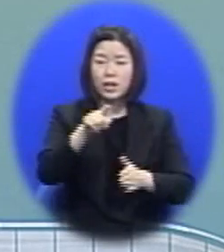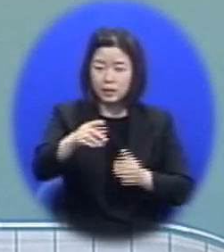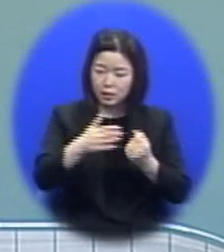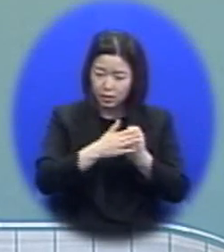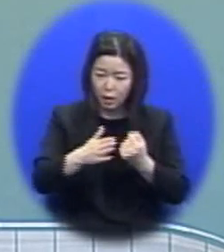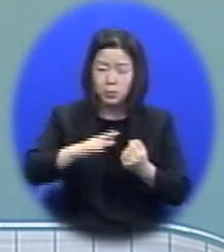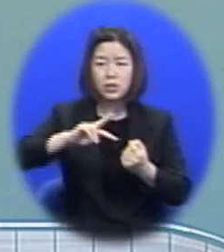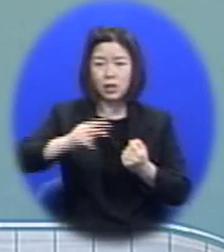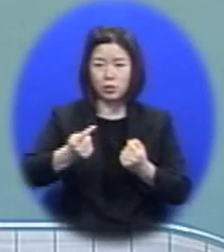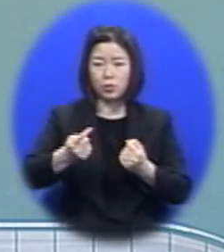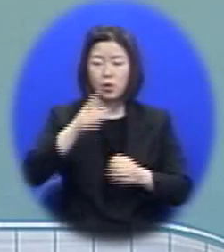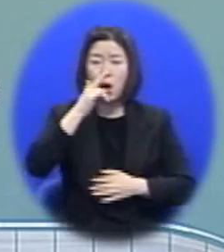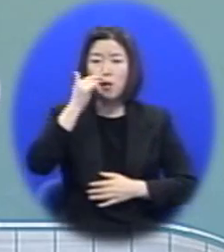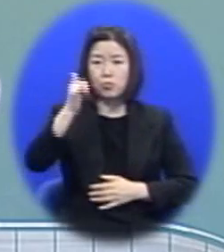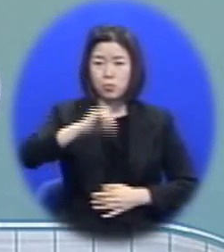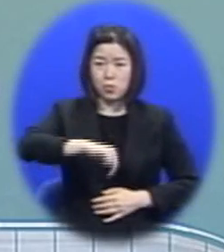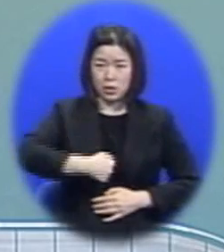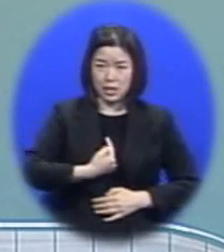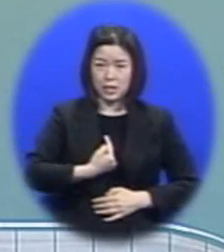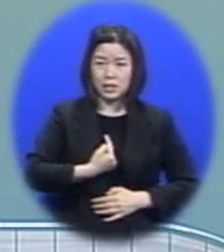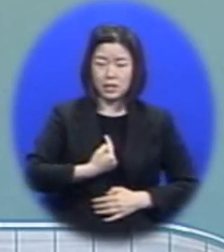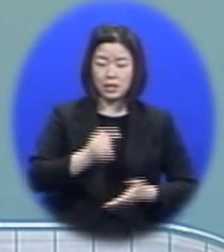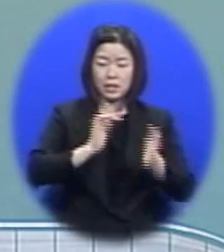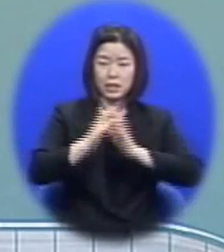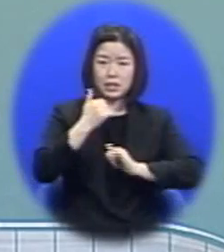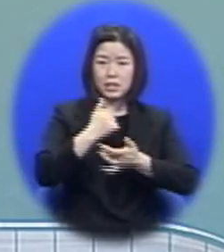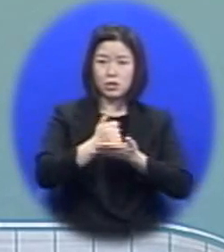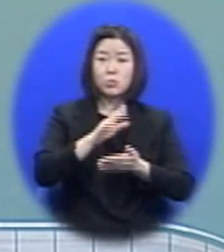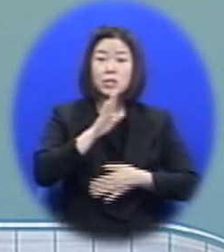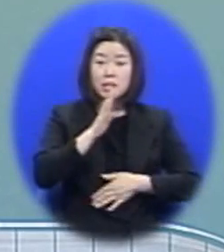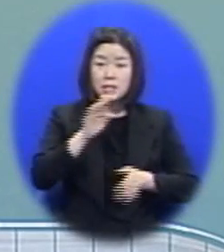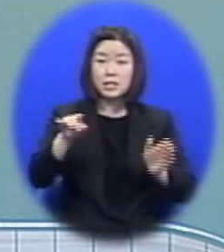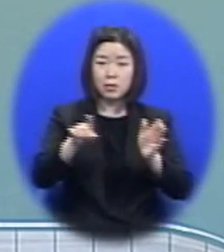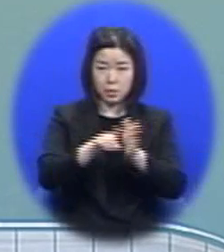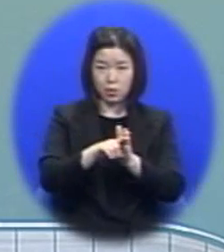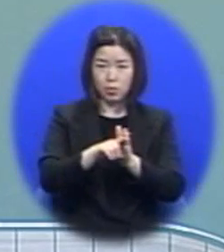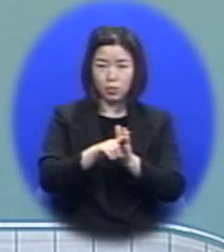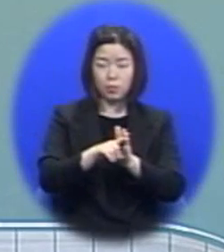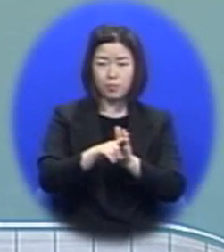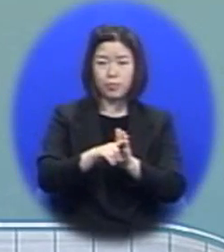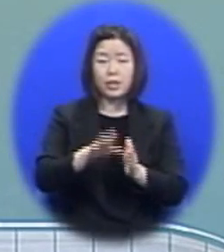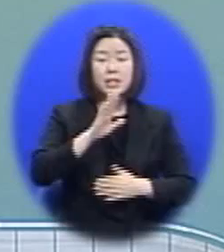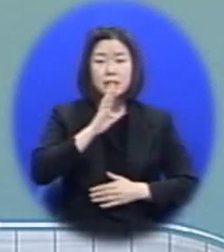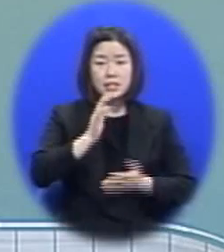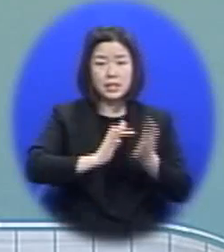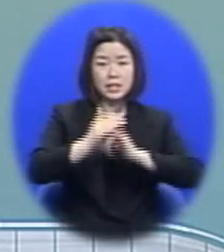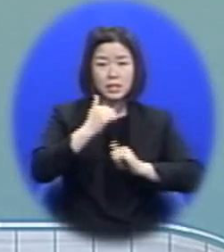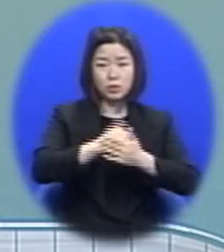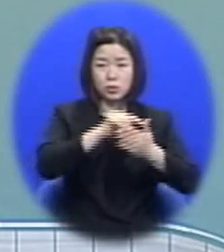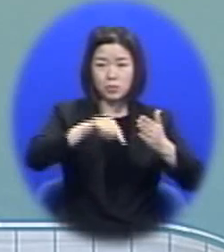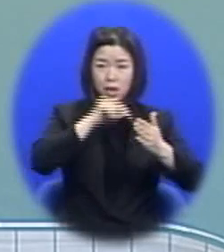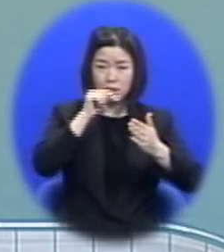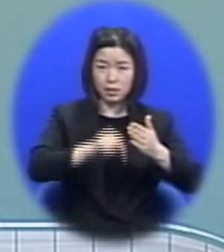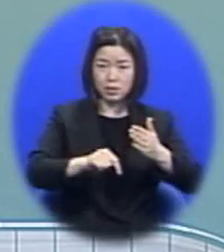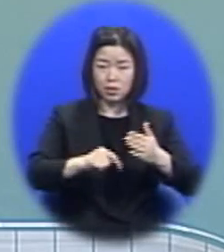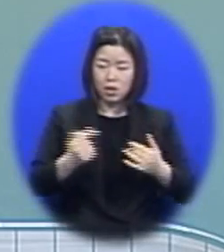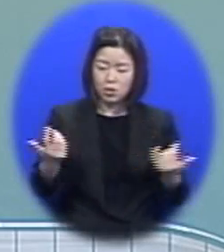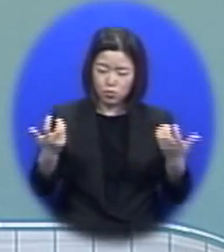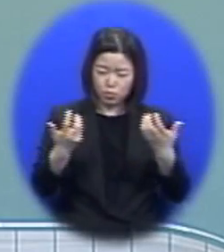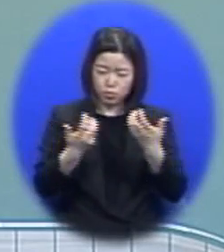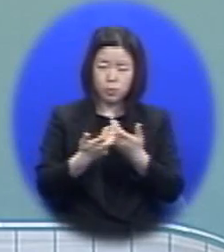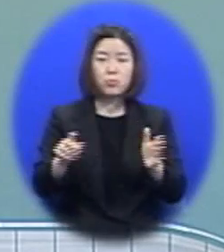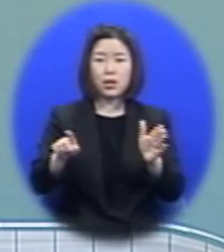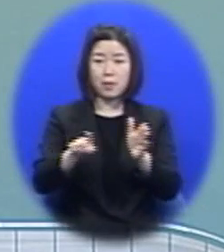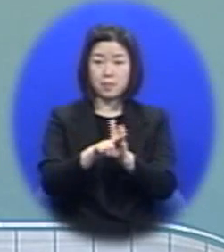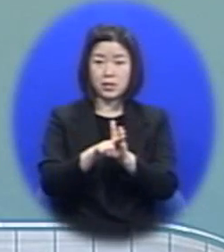때문이라도 부모 자신이 예수님을 진짜 믿고 그리고 예수님 안에서 충분한